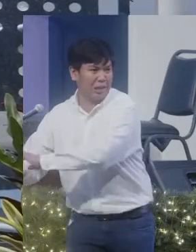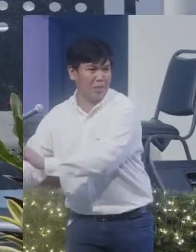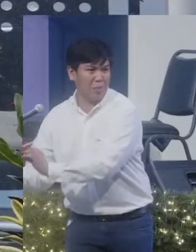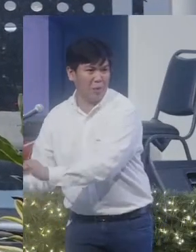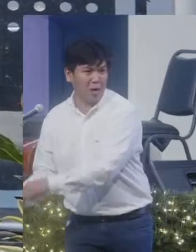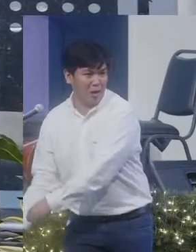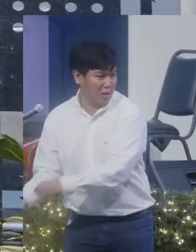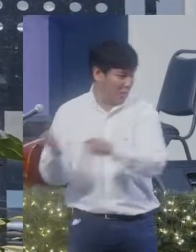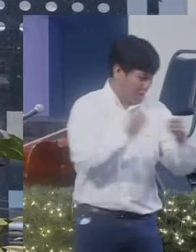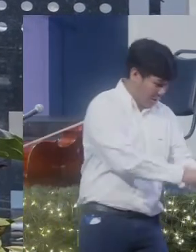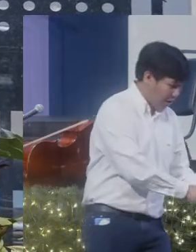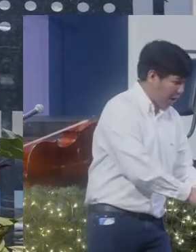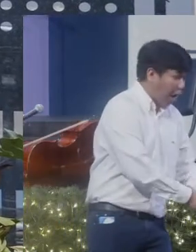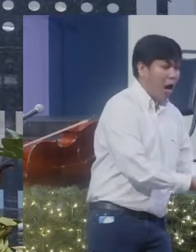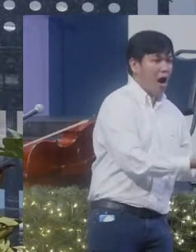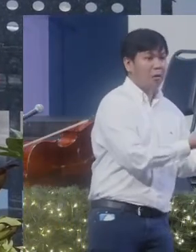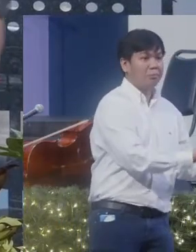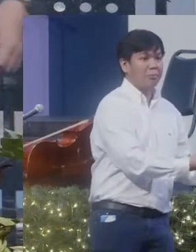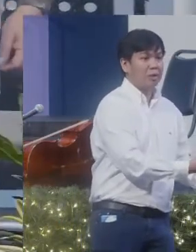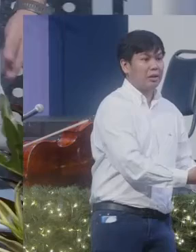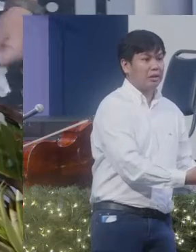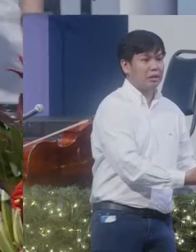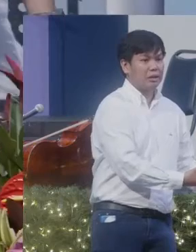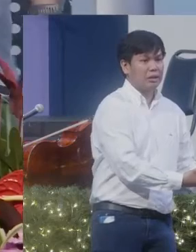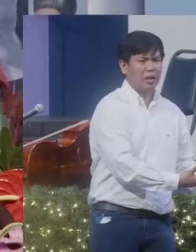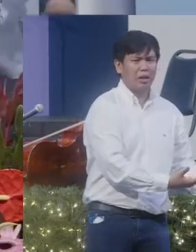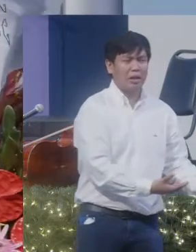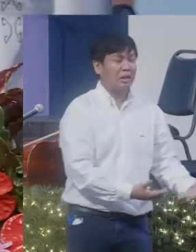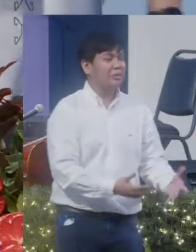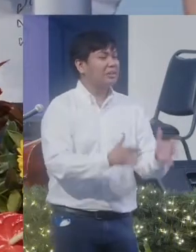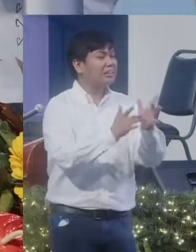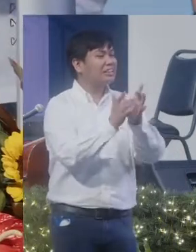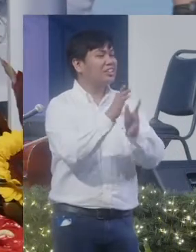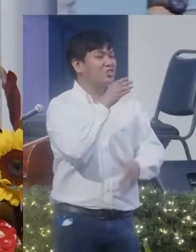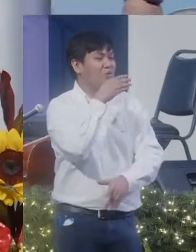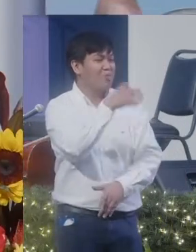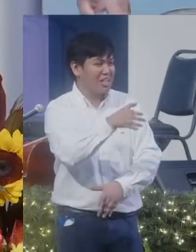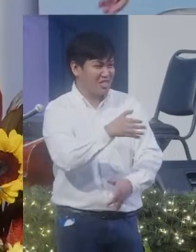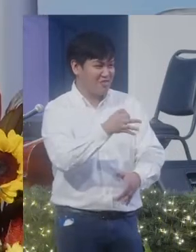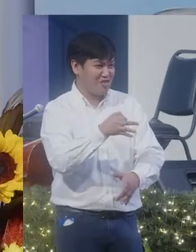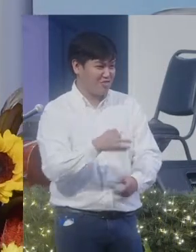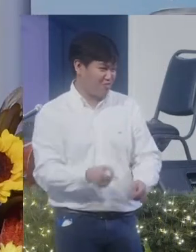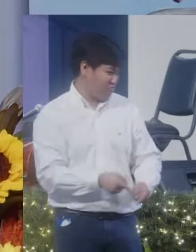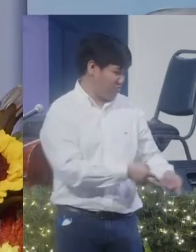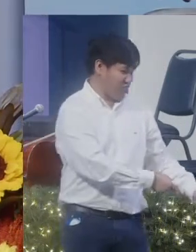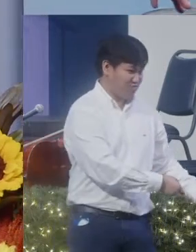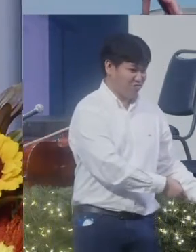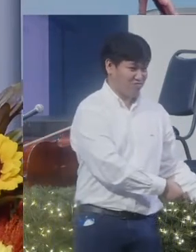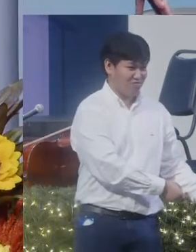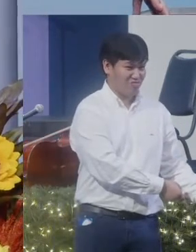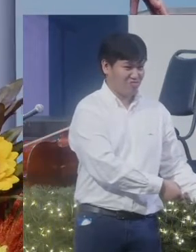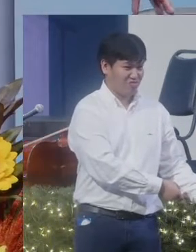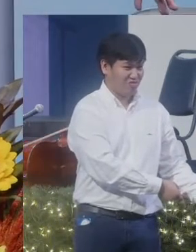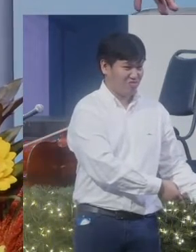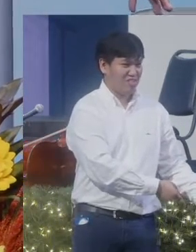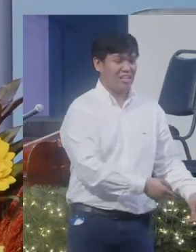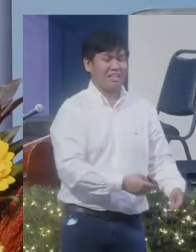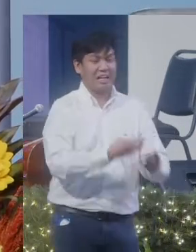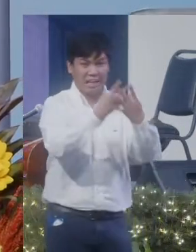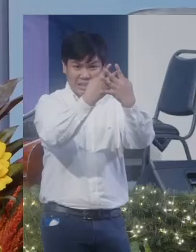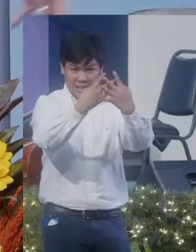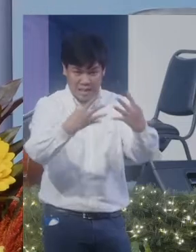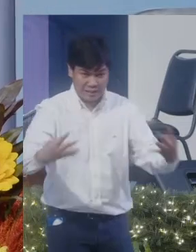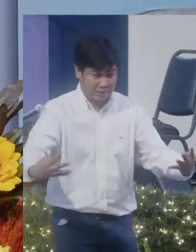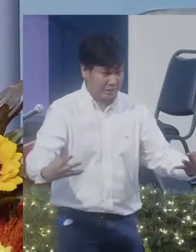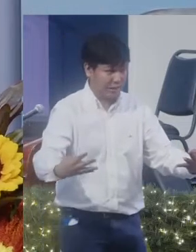ulit. Nasa kabila ulit nung... Pero nung sinabi ni Jesus, let down your nets,